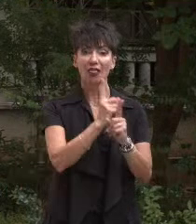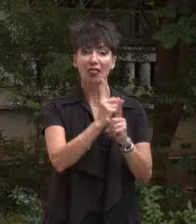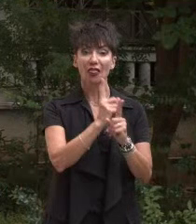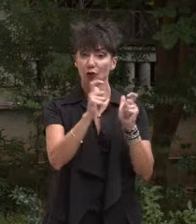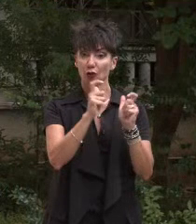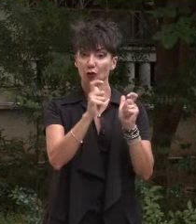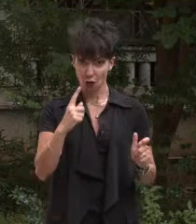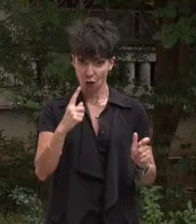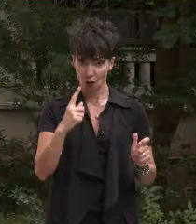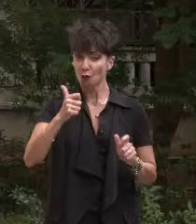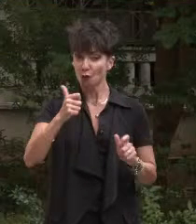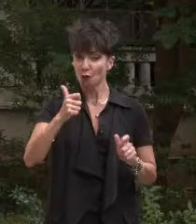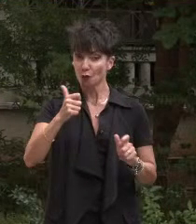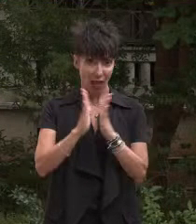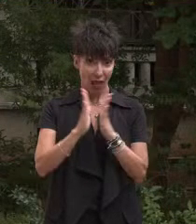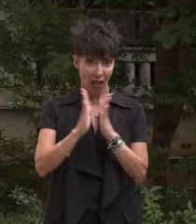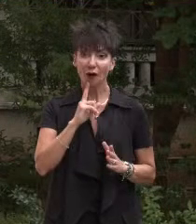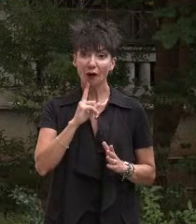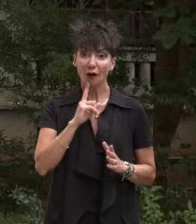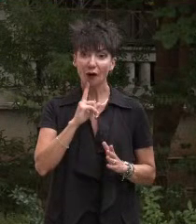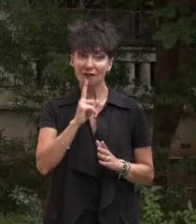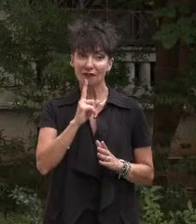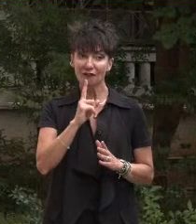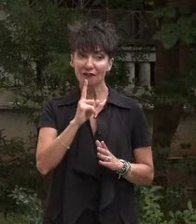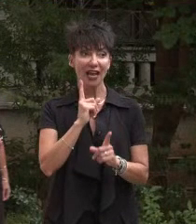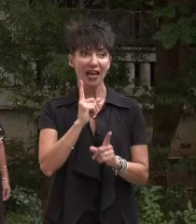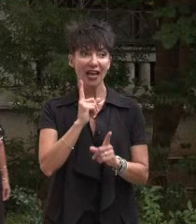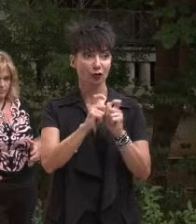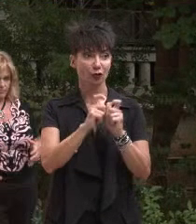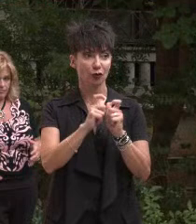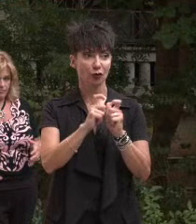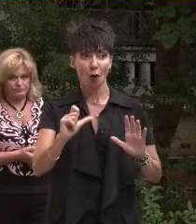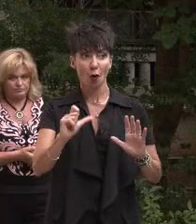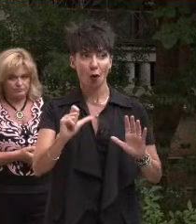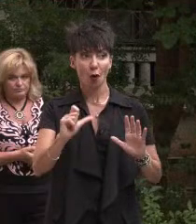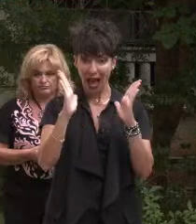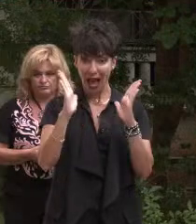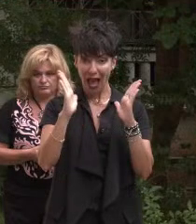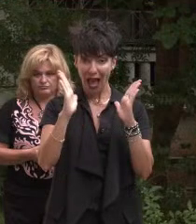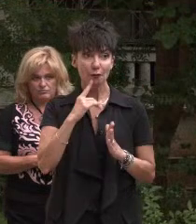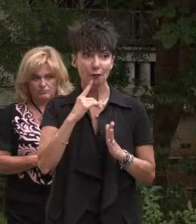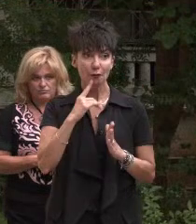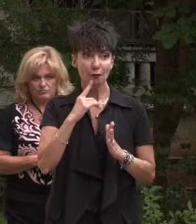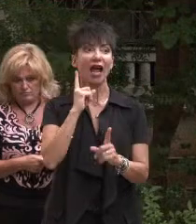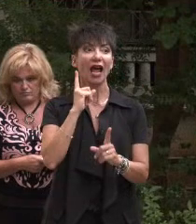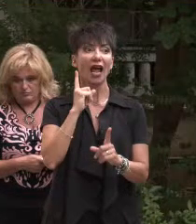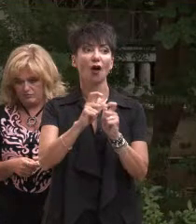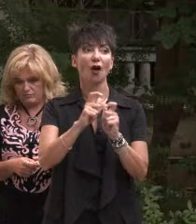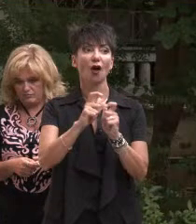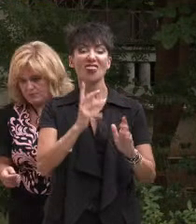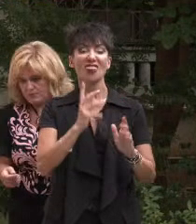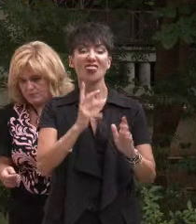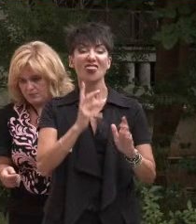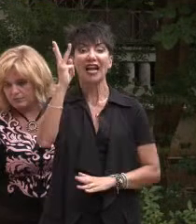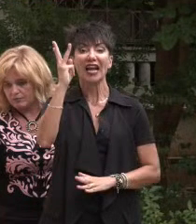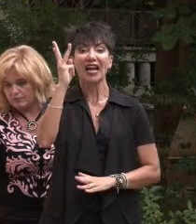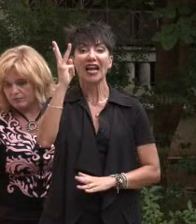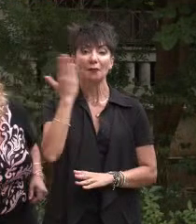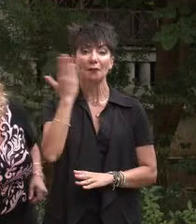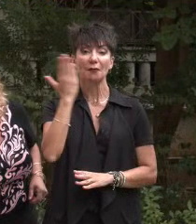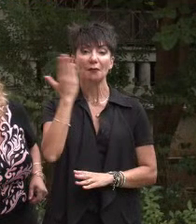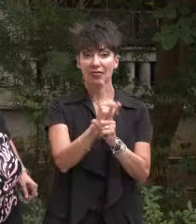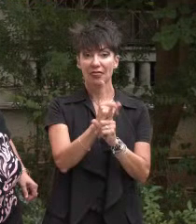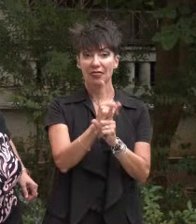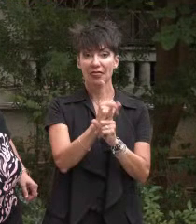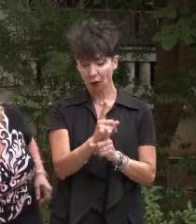και θα ξεκινήσουμε με τη βράβευση αυτών των σχολείων. Το έργο το οποίο ξεχώρισε και κατέκτησε το πρώτο βραβείο προετοιμάστηκε από 13 μαθητές του Ειδικού Δημοτικού